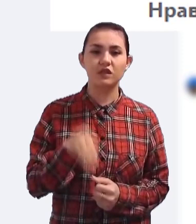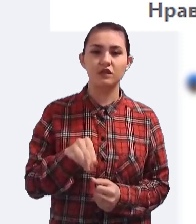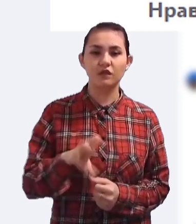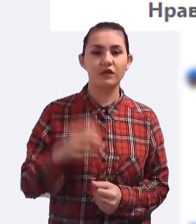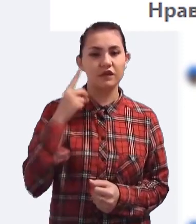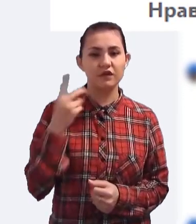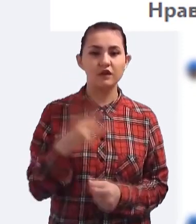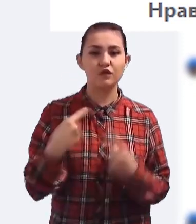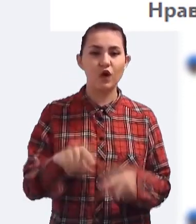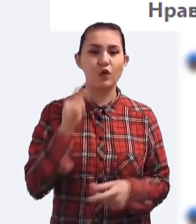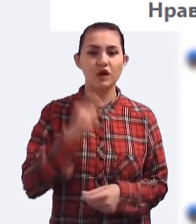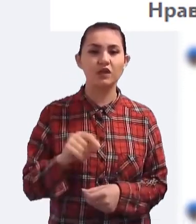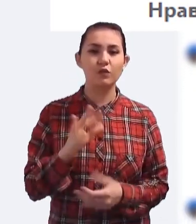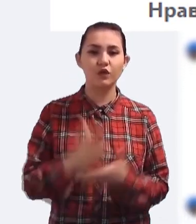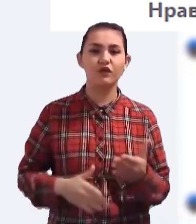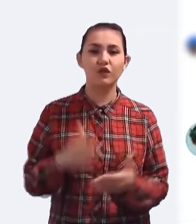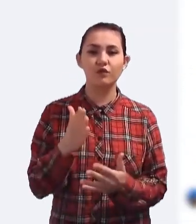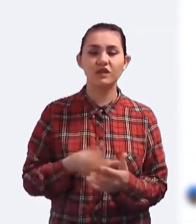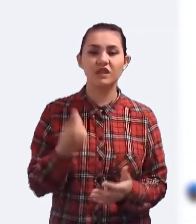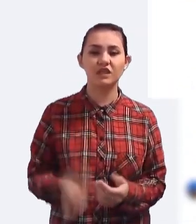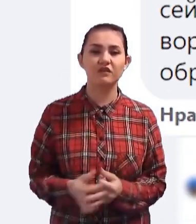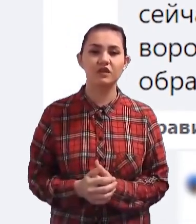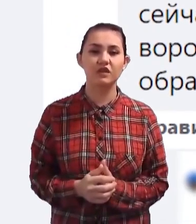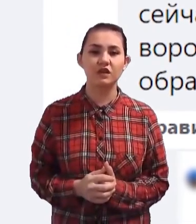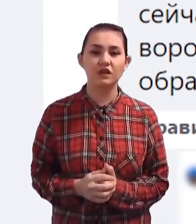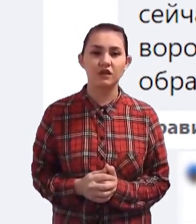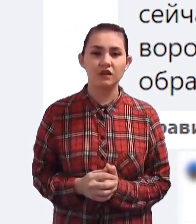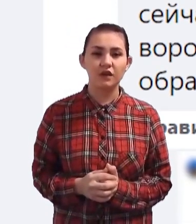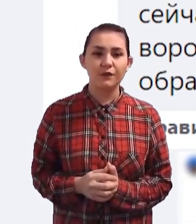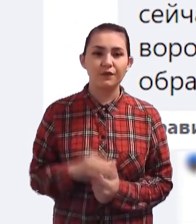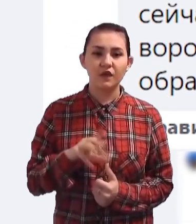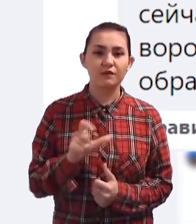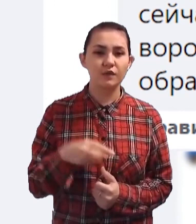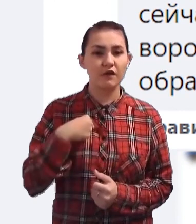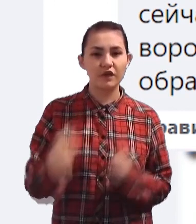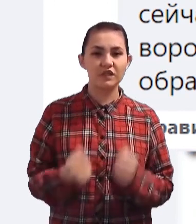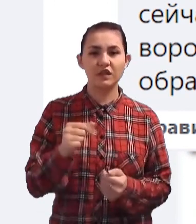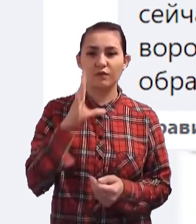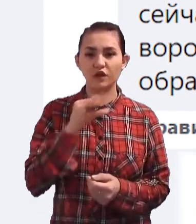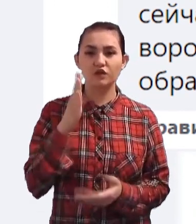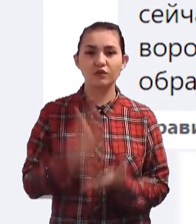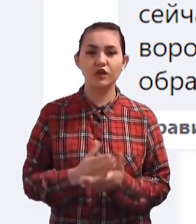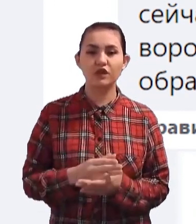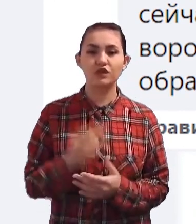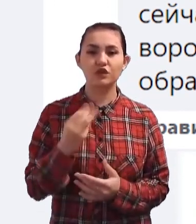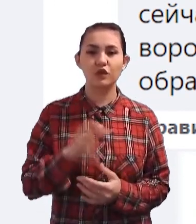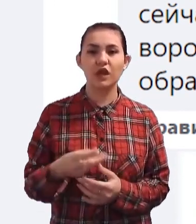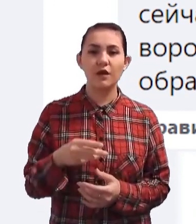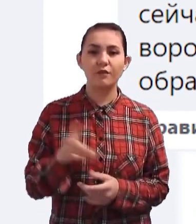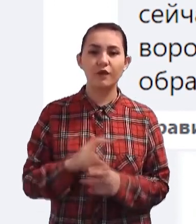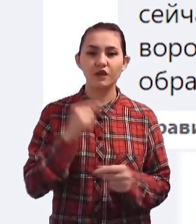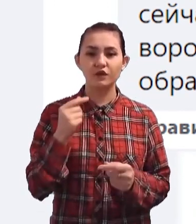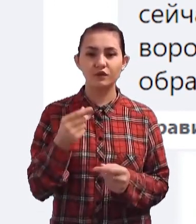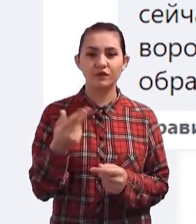інша Україна. Наполовину проїзд дешевший. Ірина Ільїна. У водій маршруток податися чи що? Матюкайся,